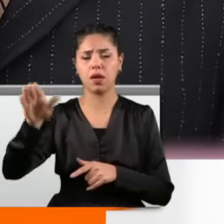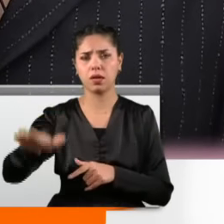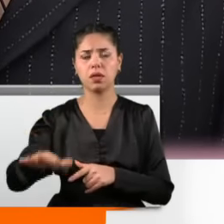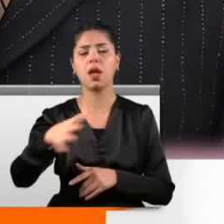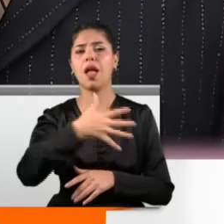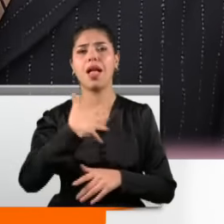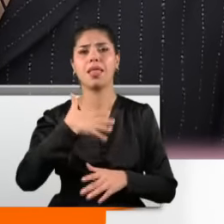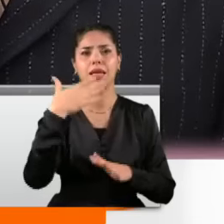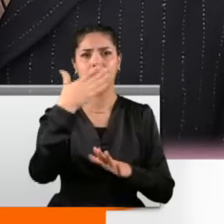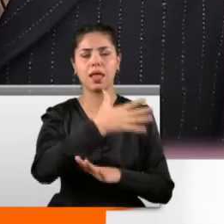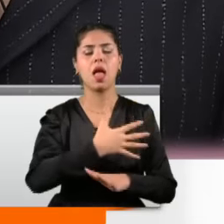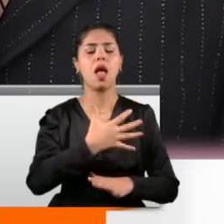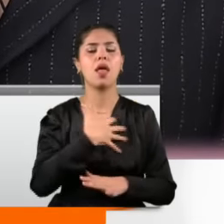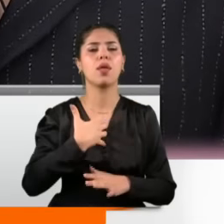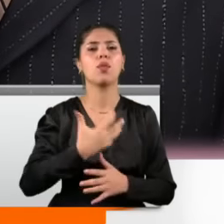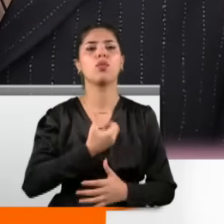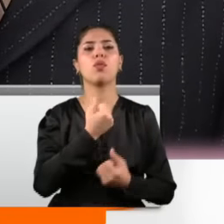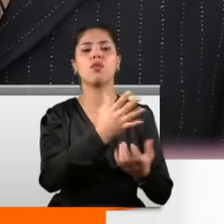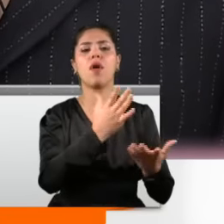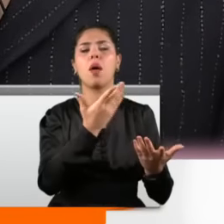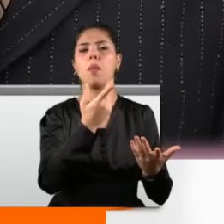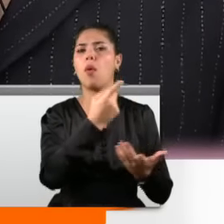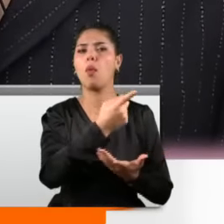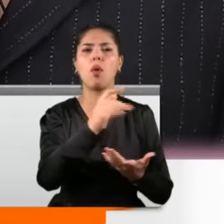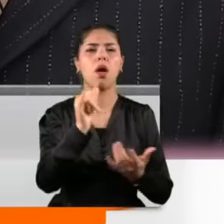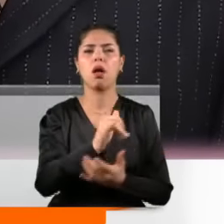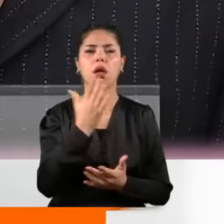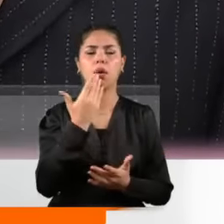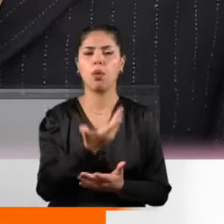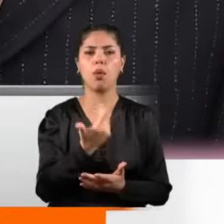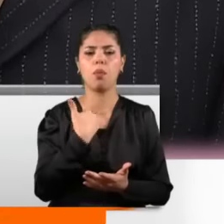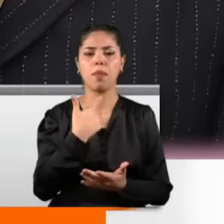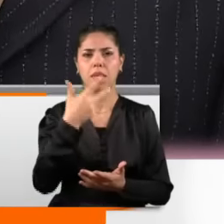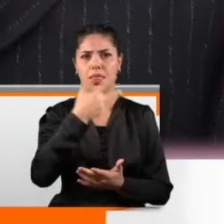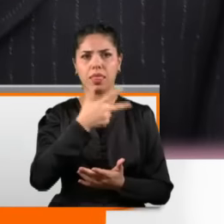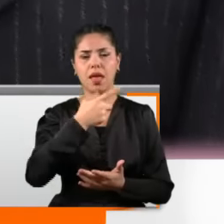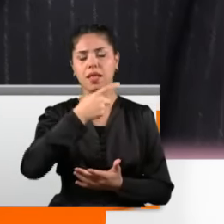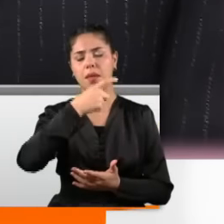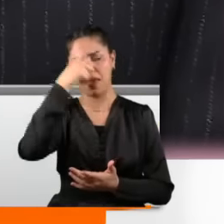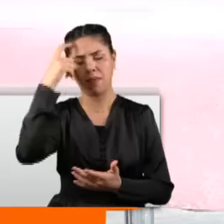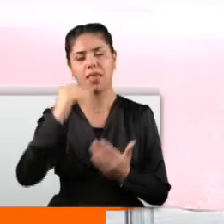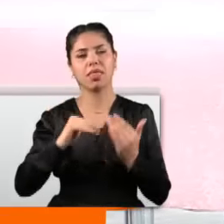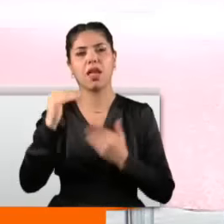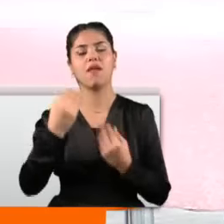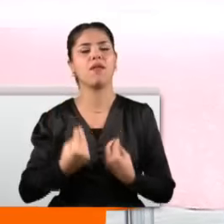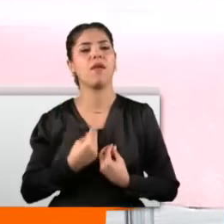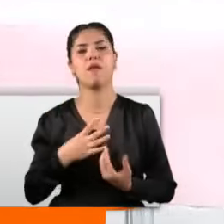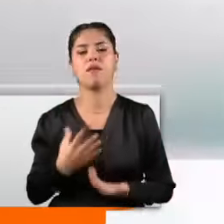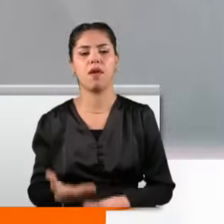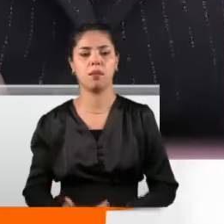kal annene üzme hayır abla diyordu. Onlar hiçbir şeyi hak etmiyor. Benim teyzemin emeği bende daha çok diyordu. Hiçbir bu şey çocuk almadı, sana